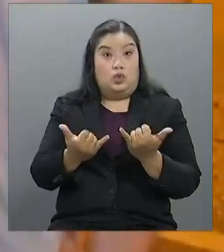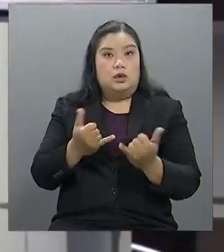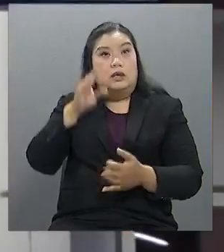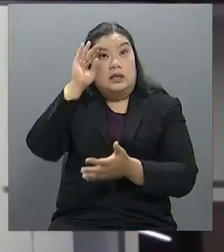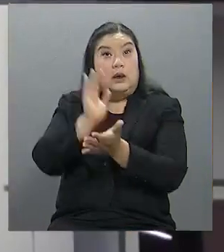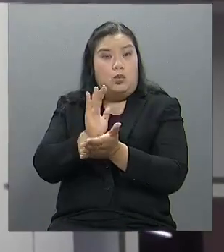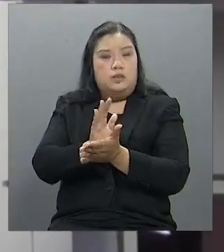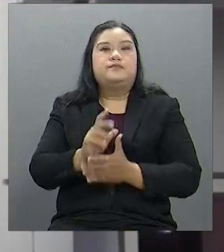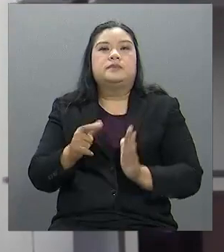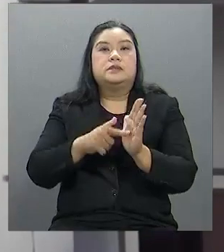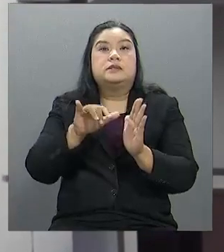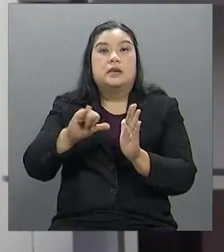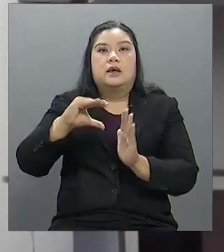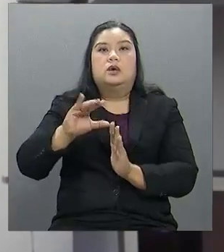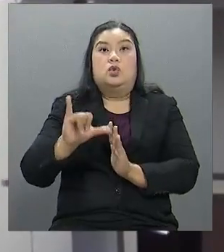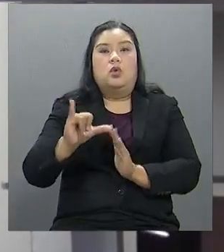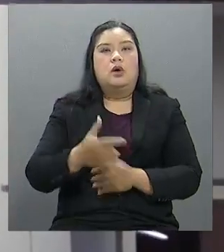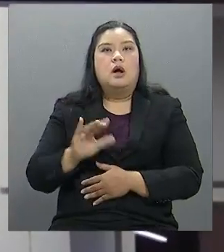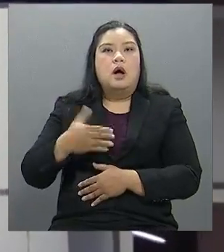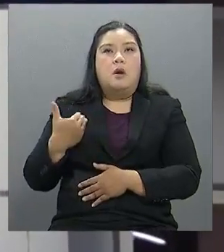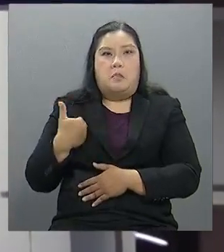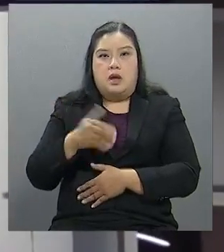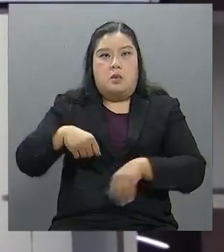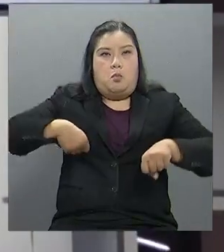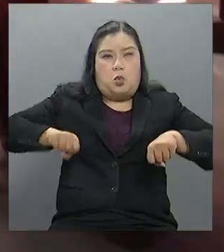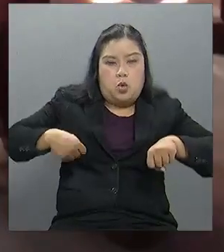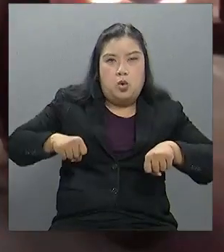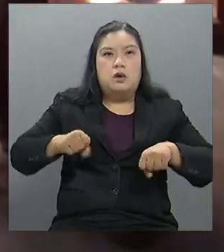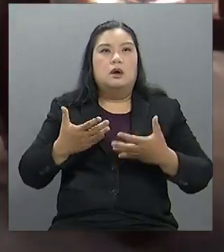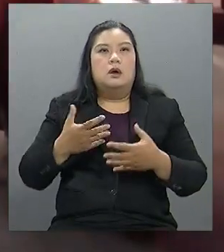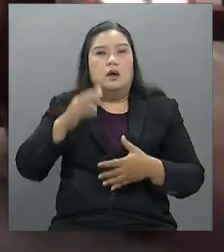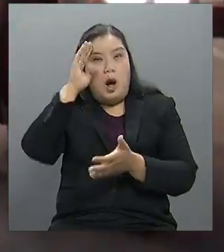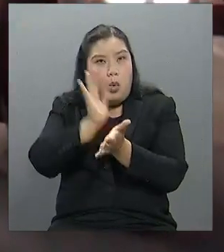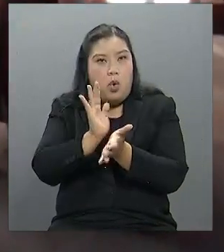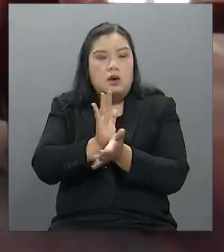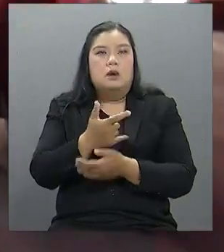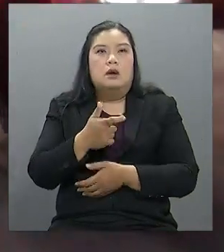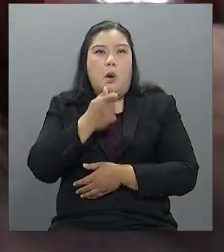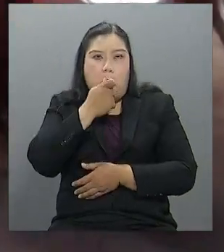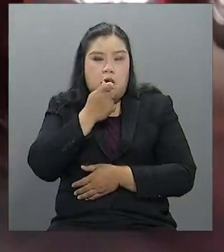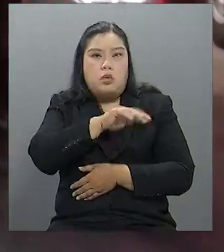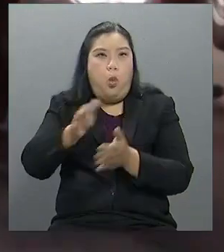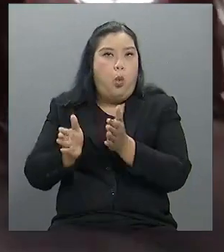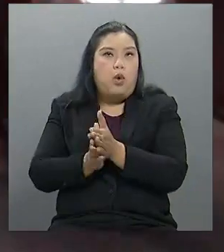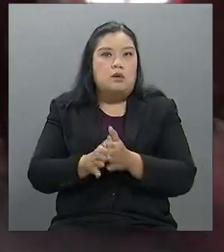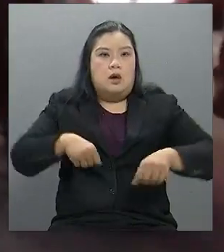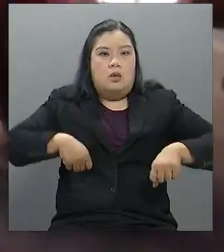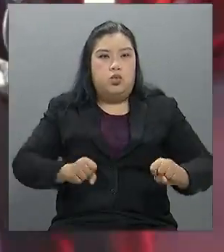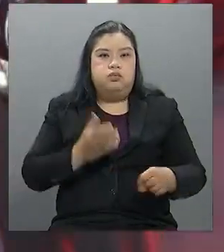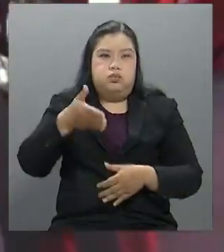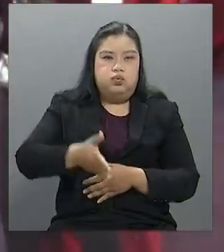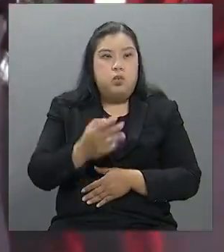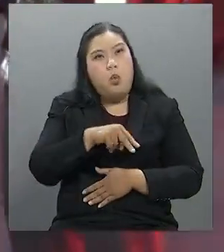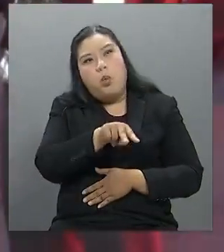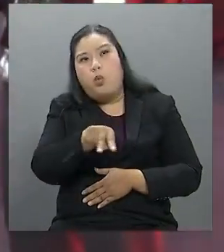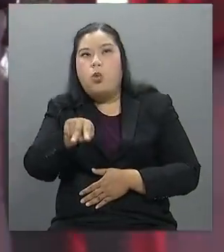กำลังเจ้าหน้าที่สายตรวจตำรวจจราจรออกกวดขันตามเส้นทางถนนสายเอเชียทั้งขาขึ้นแล้วก็ล่องเข้